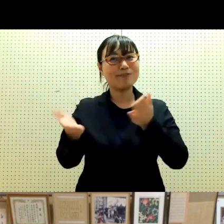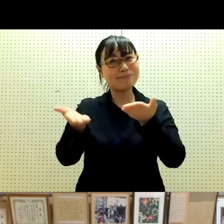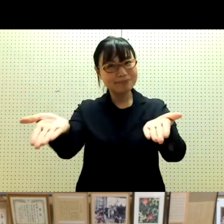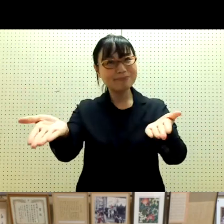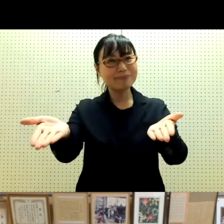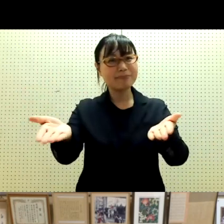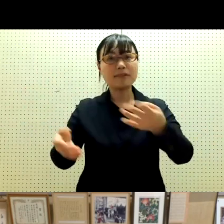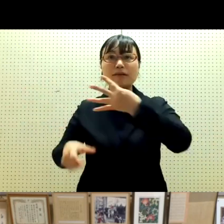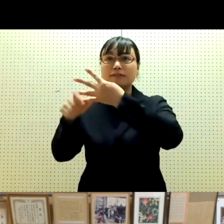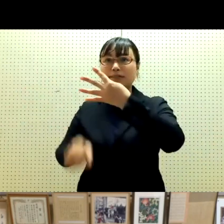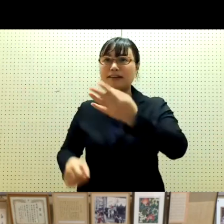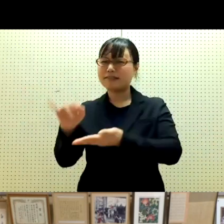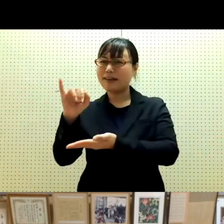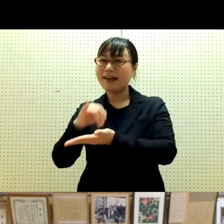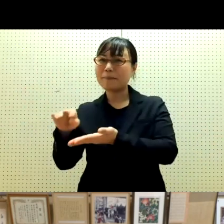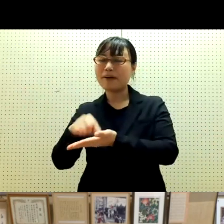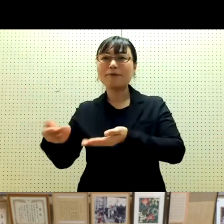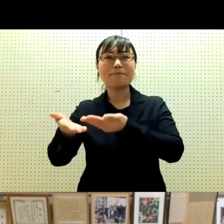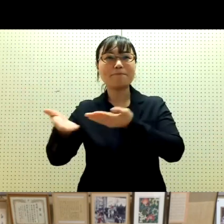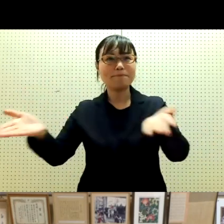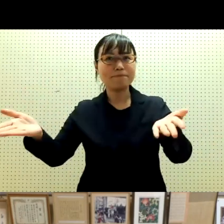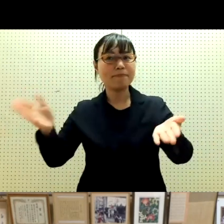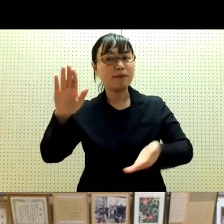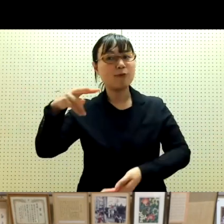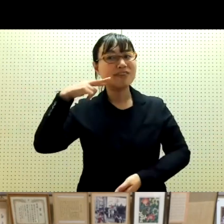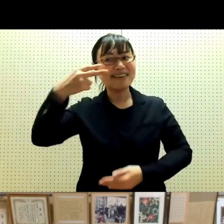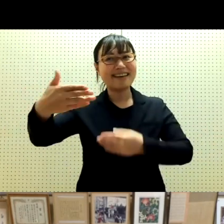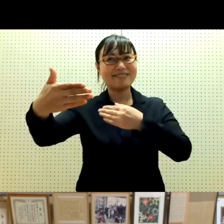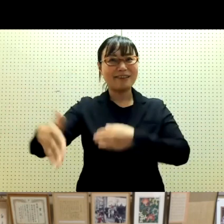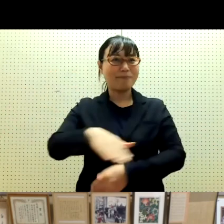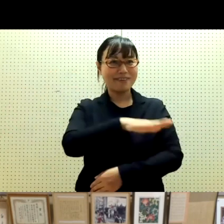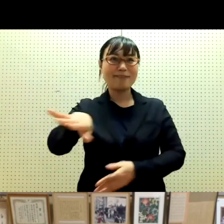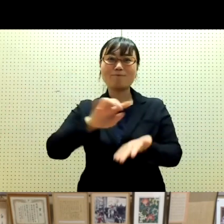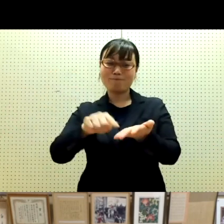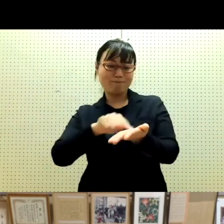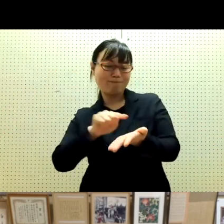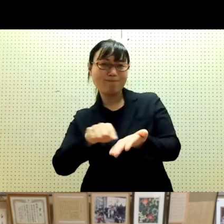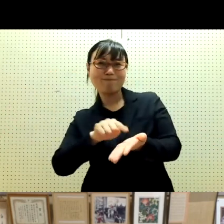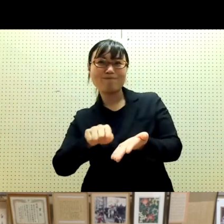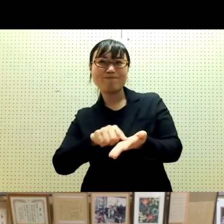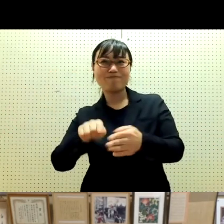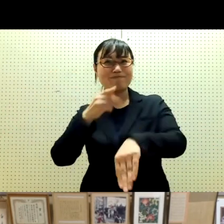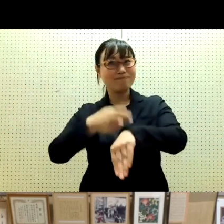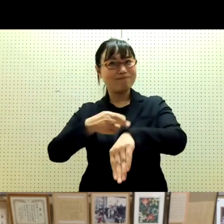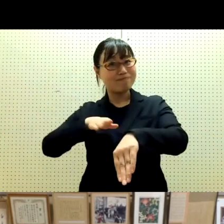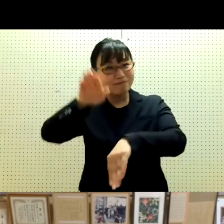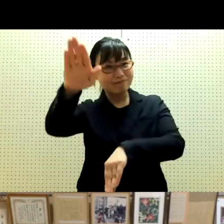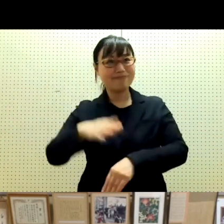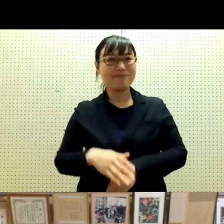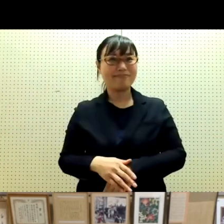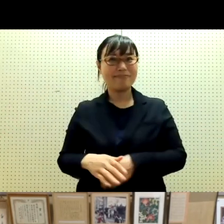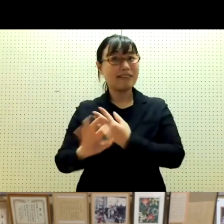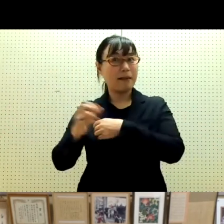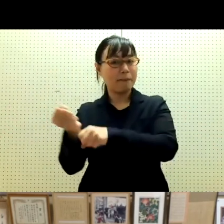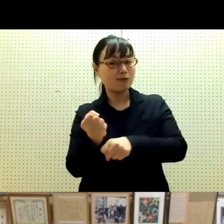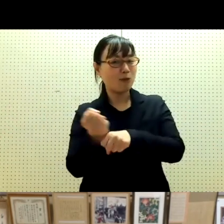ほどで子どももそして先生もここまでできるようになりました。掃除の時間をロイロノートのアンケート機能